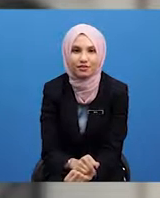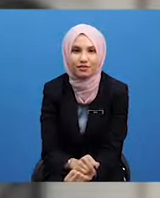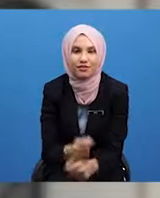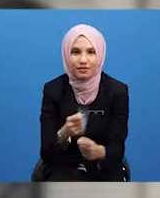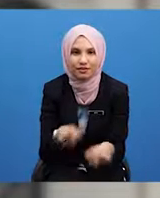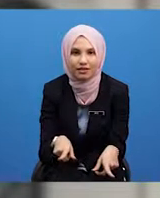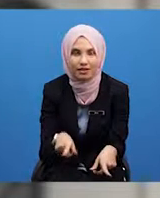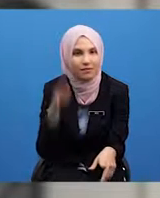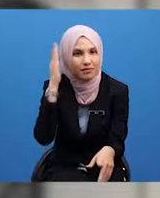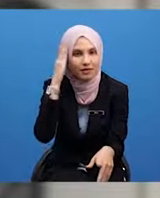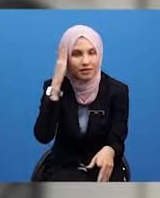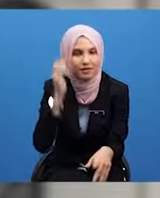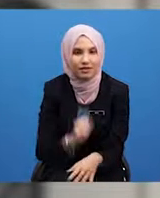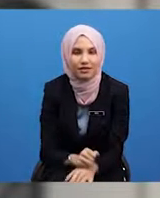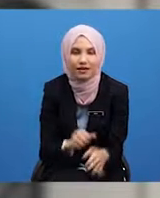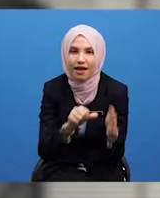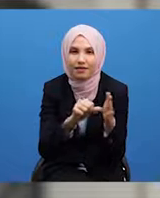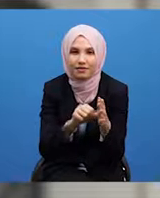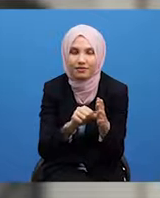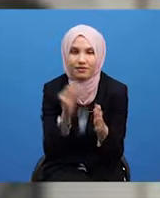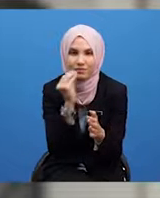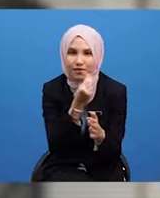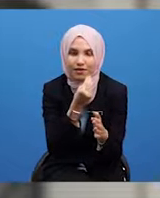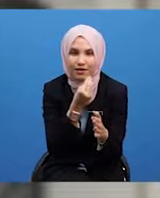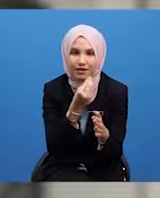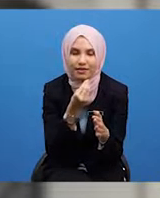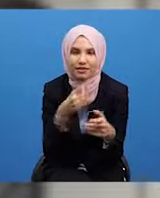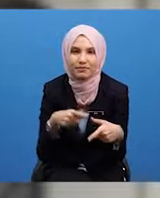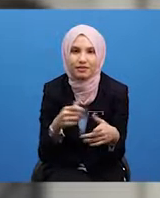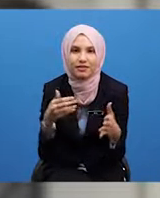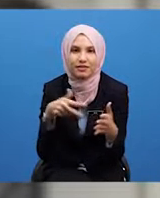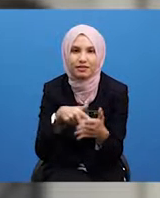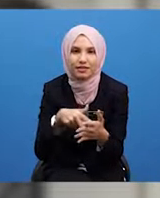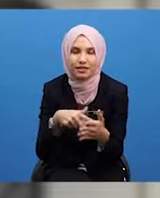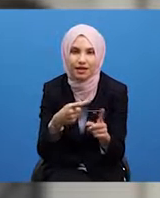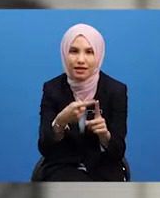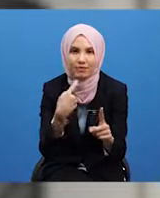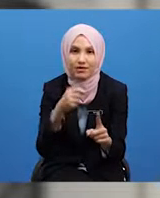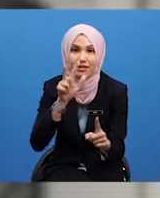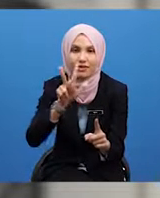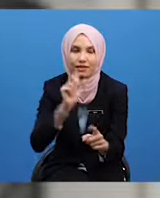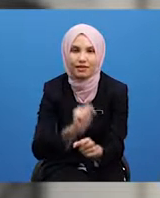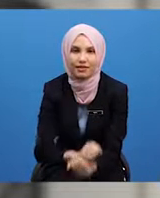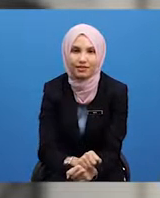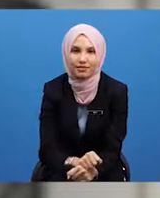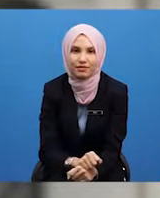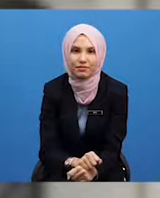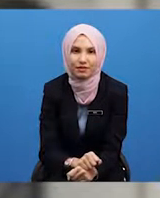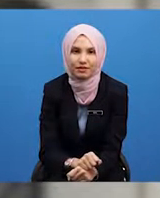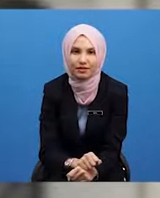mengetahui ejen pendebungaan yang terlibat, yang terdiri daripada tiga ejen utama,